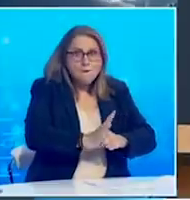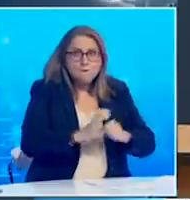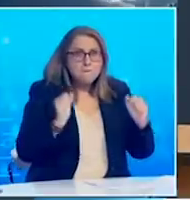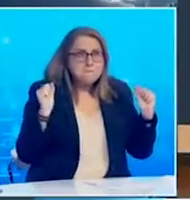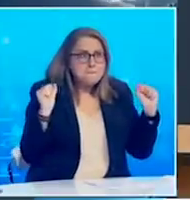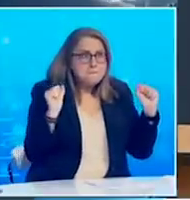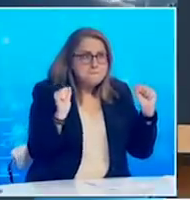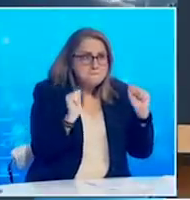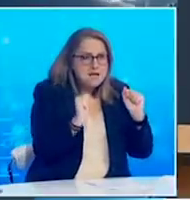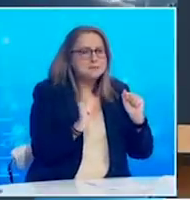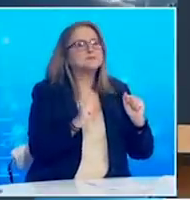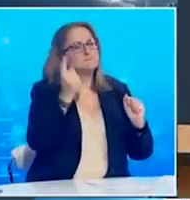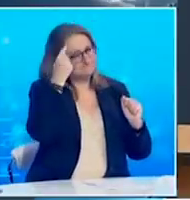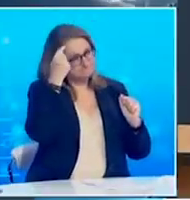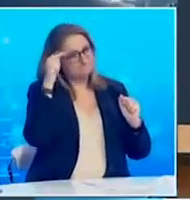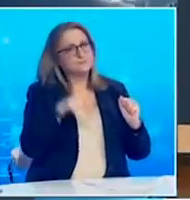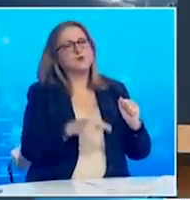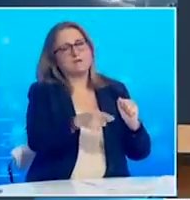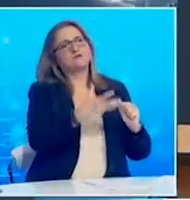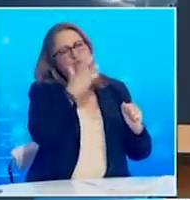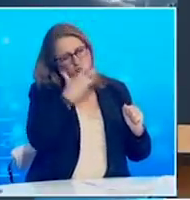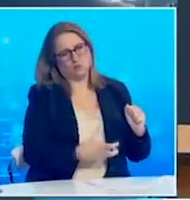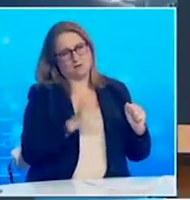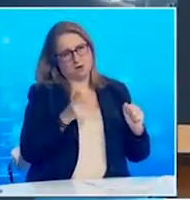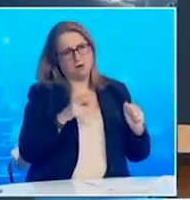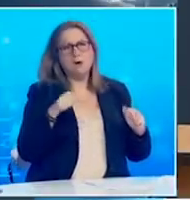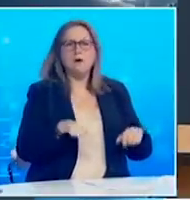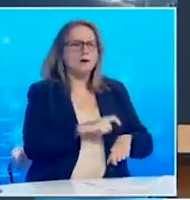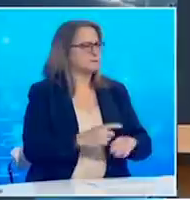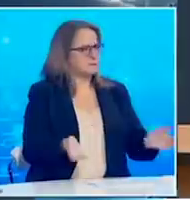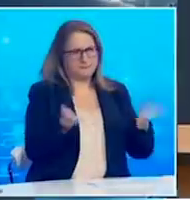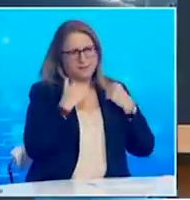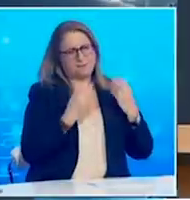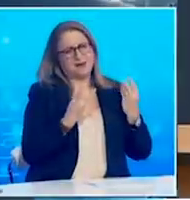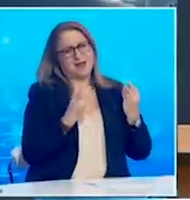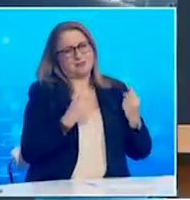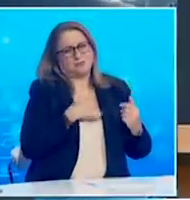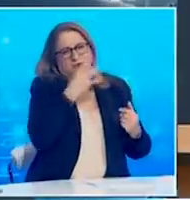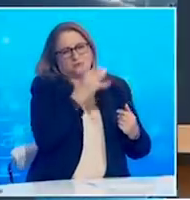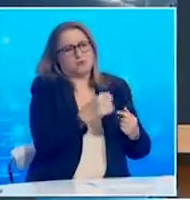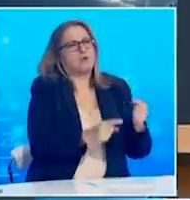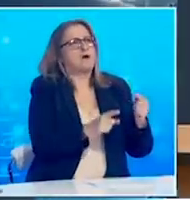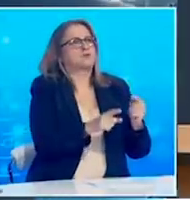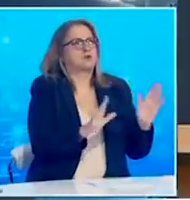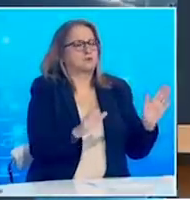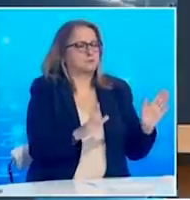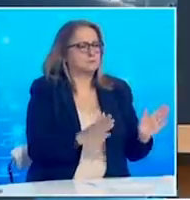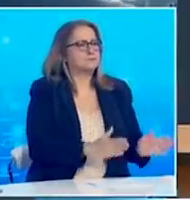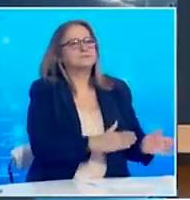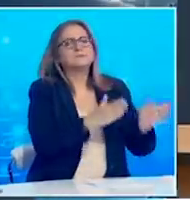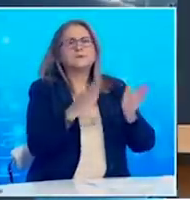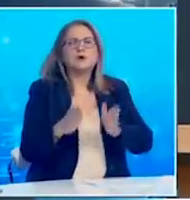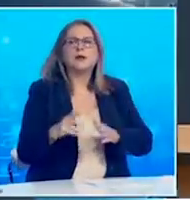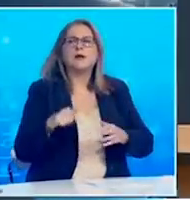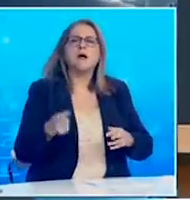προστατεύσουμε με πάση θυσία. Αλλά αυτή τη στιγμή δεν νομίζω ότι υπάρχει ένα απλό νούμερο που μπορώ να σας δώσω. Τώρα όσον αφορά το RT,